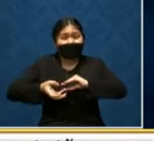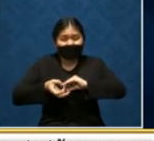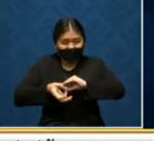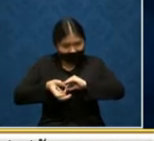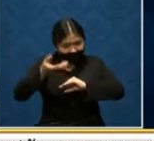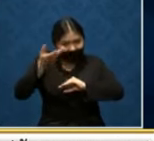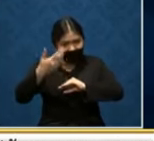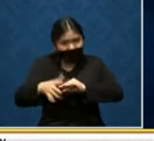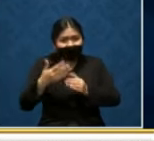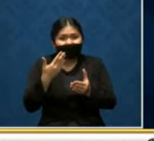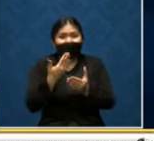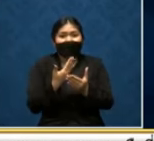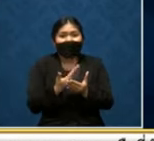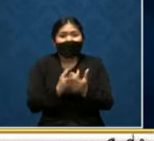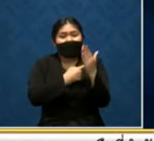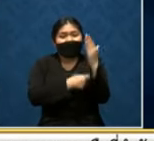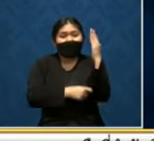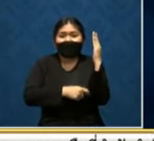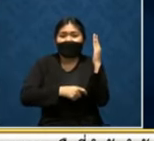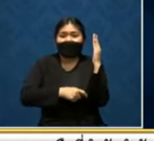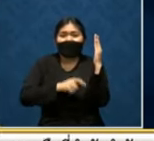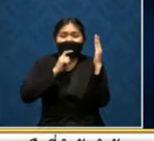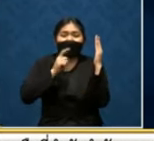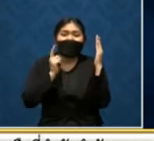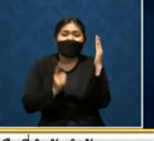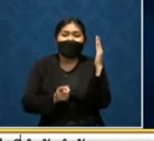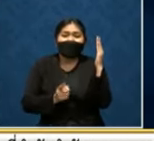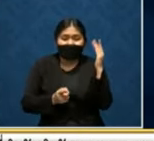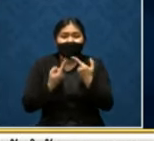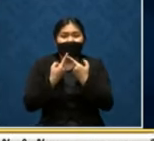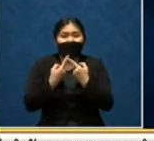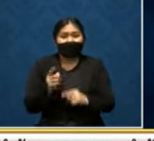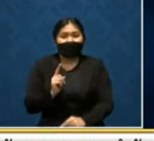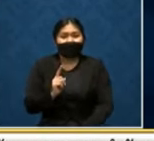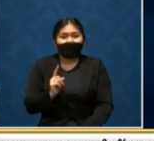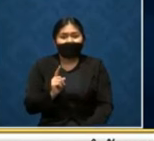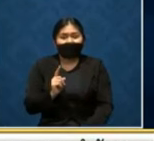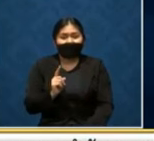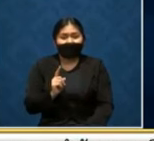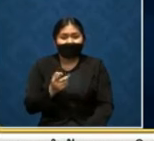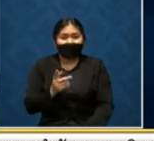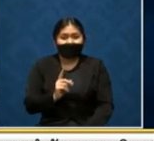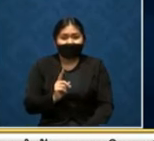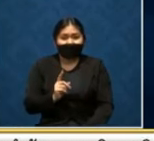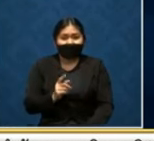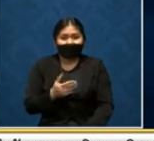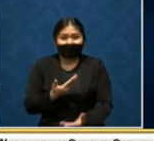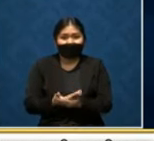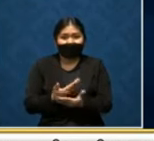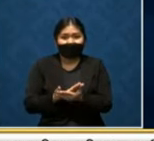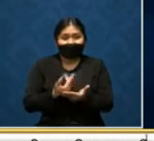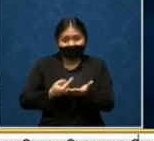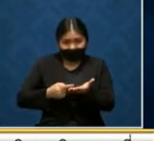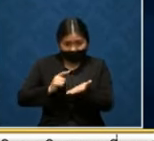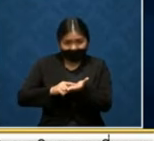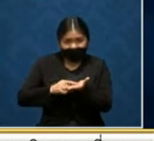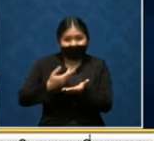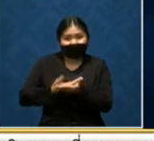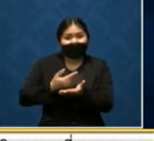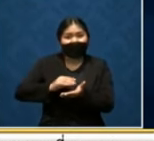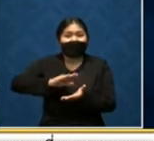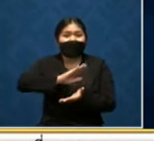ราคายางไม่ได้ดีขึ้นเลยแต่ราคาเงินในกระเป๋ายอดเงินในกระเป๋าของ